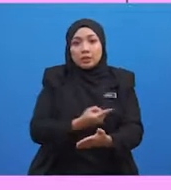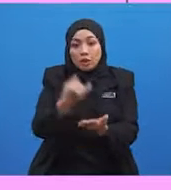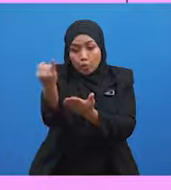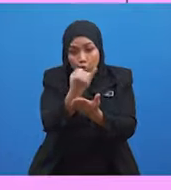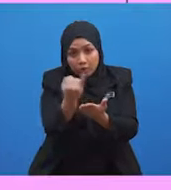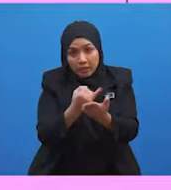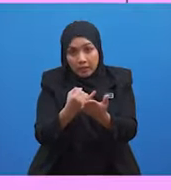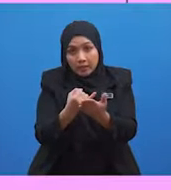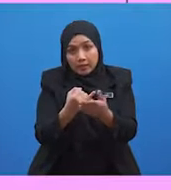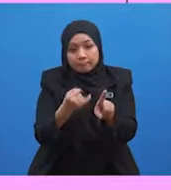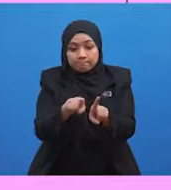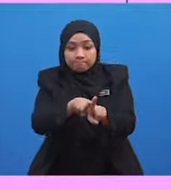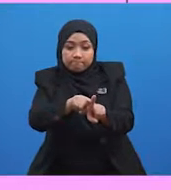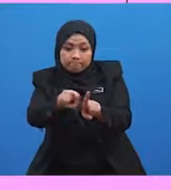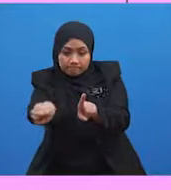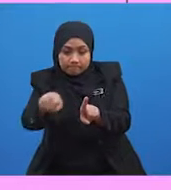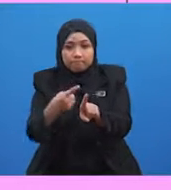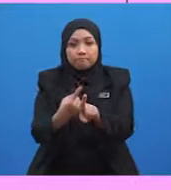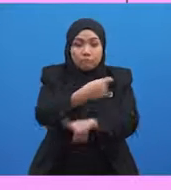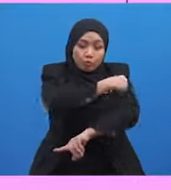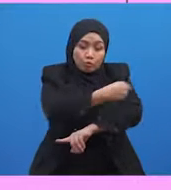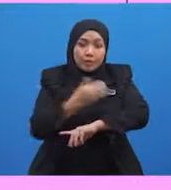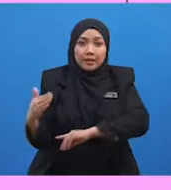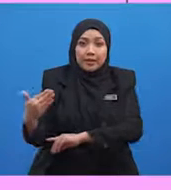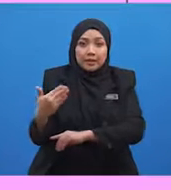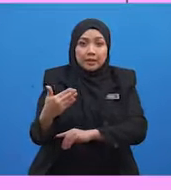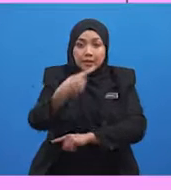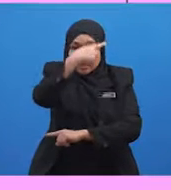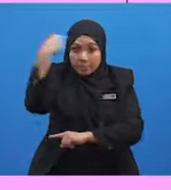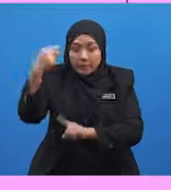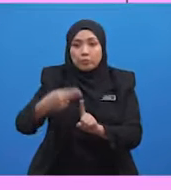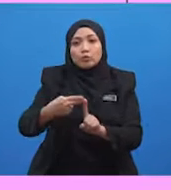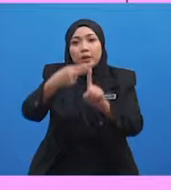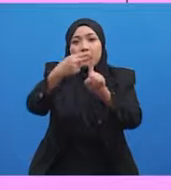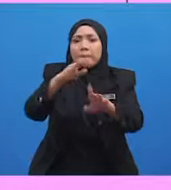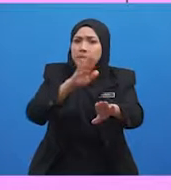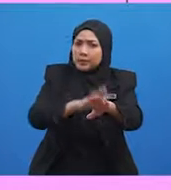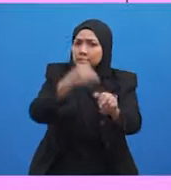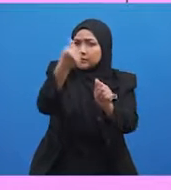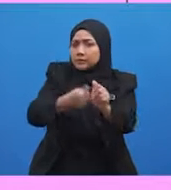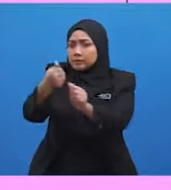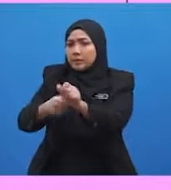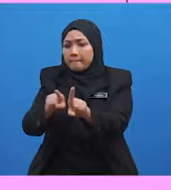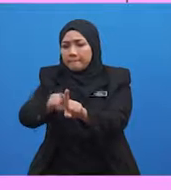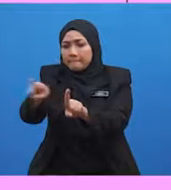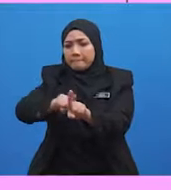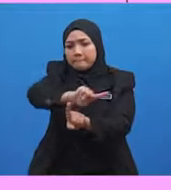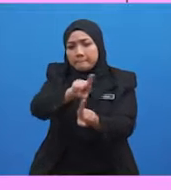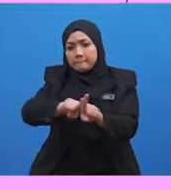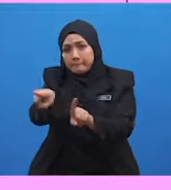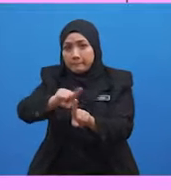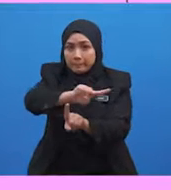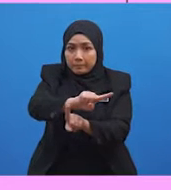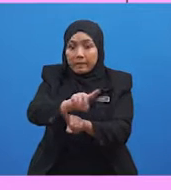ikan untuk diletakkan sebab utama pada setiap cabang tulang, iaitu